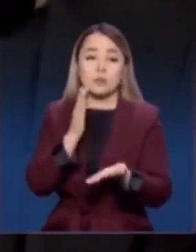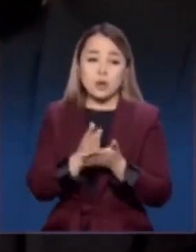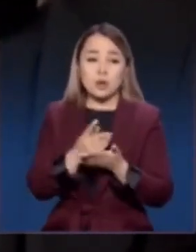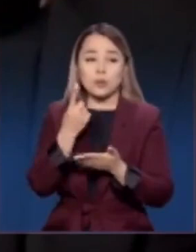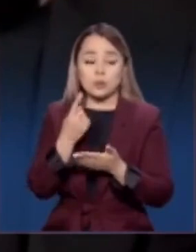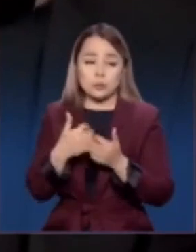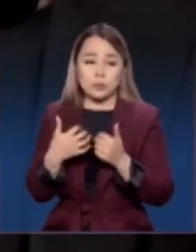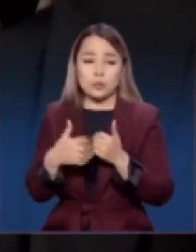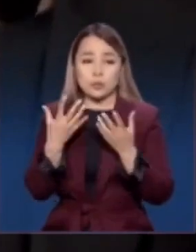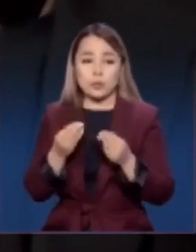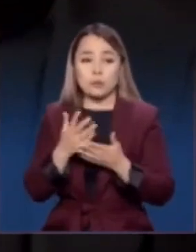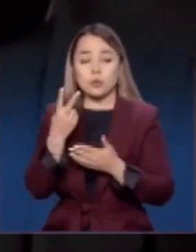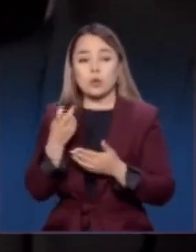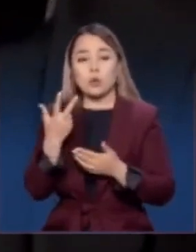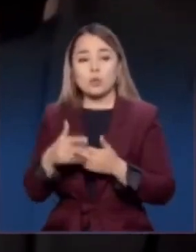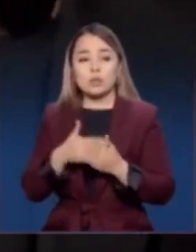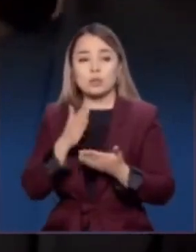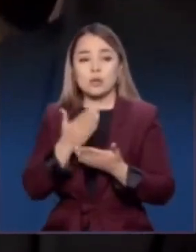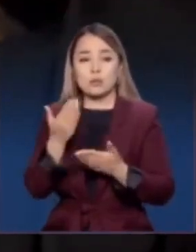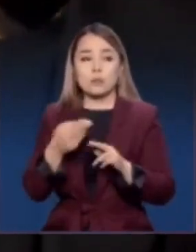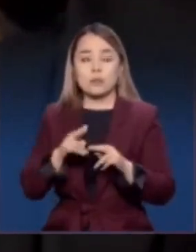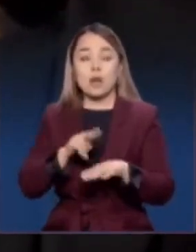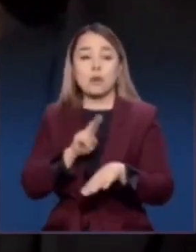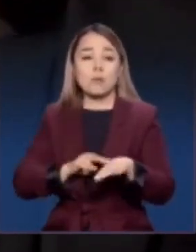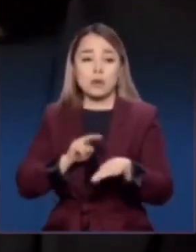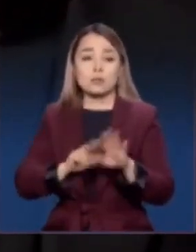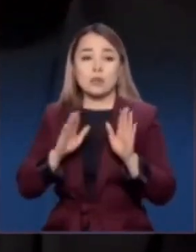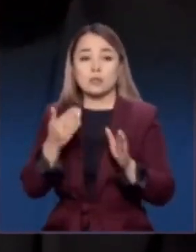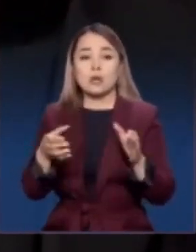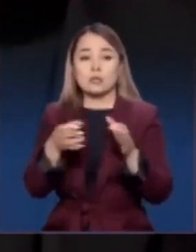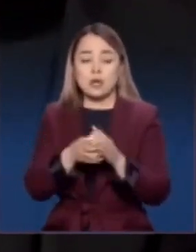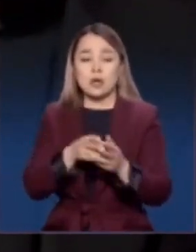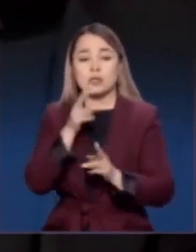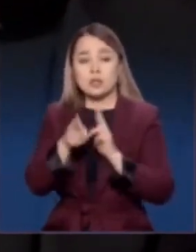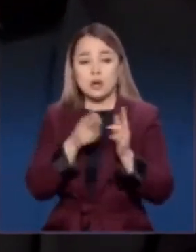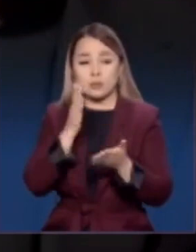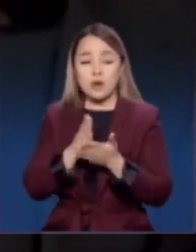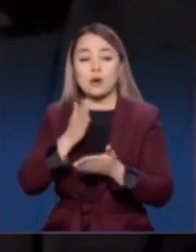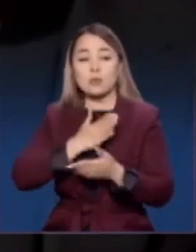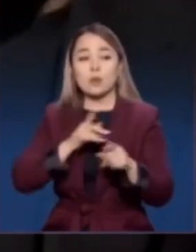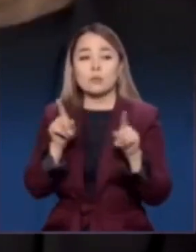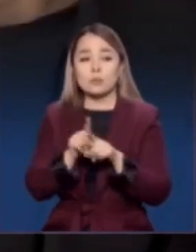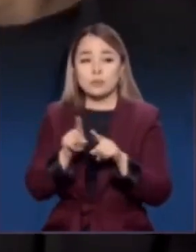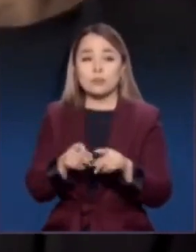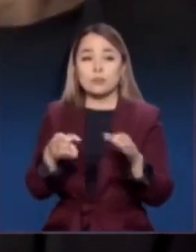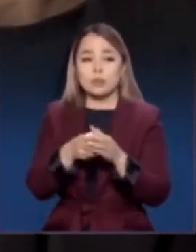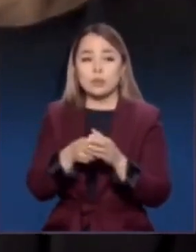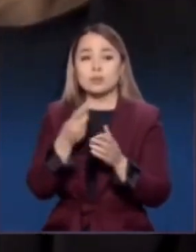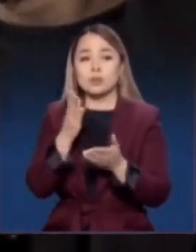Күніне орта есеппен 230-дан асады. Бұл тек полицияға шағымданғандар ғана. Ал біздің білмейтініміз қанша?